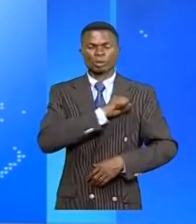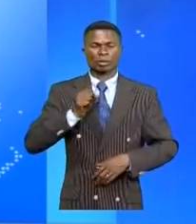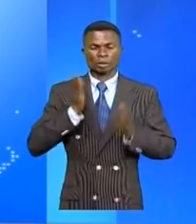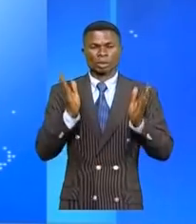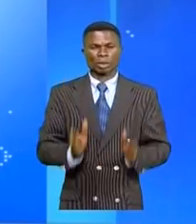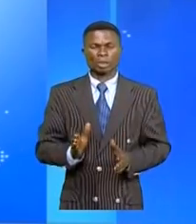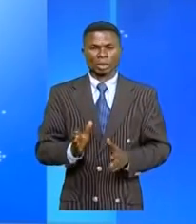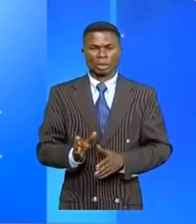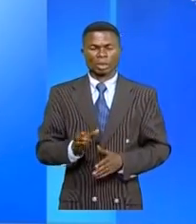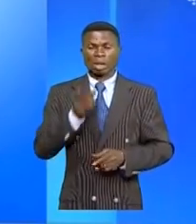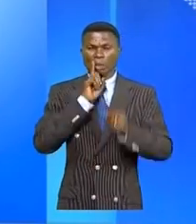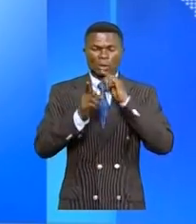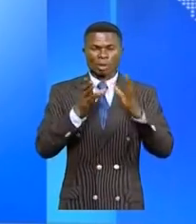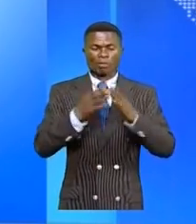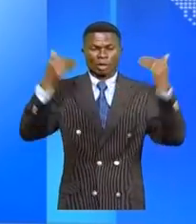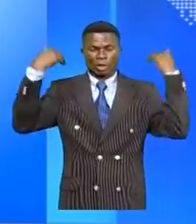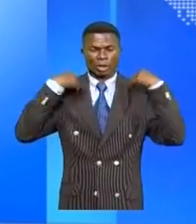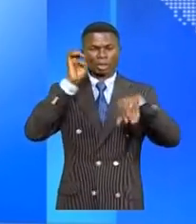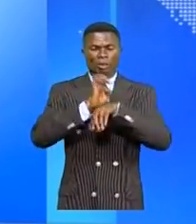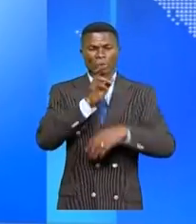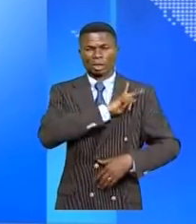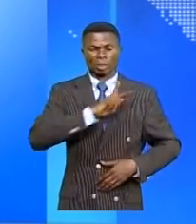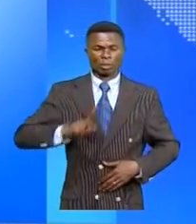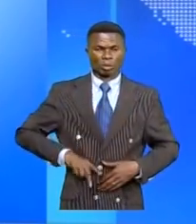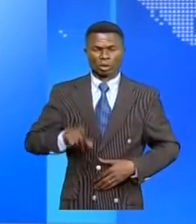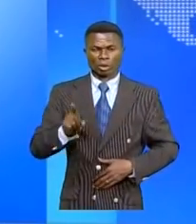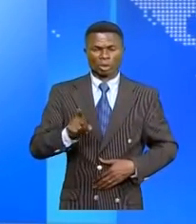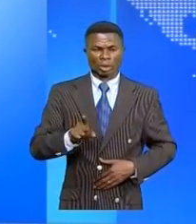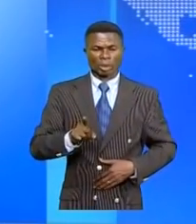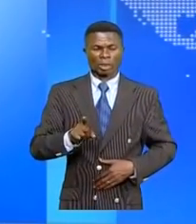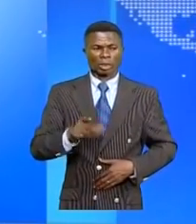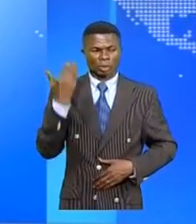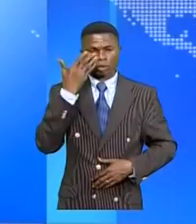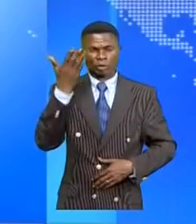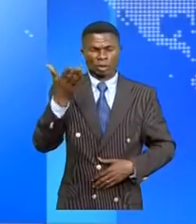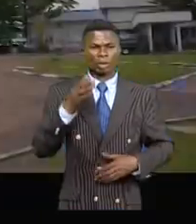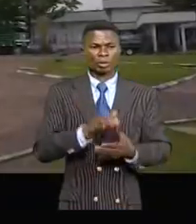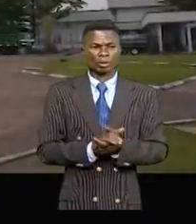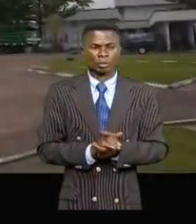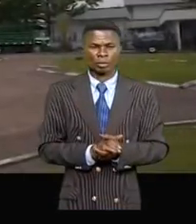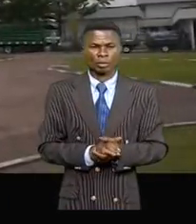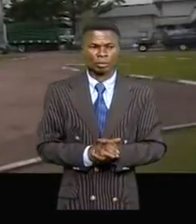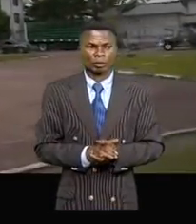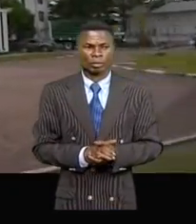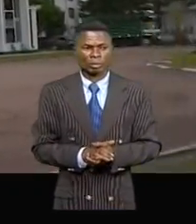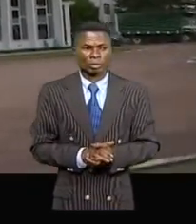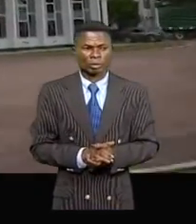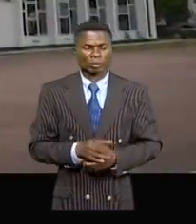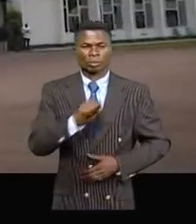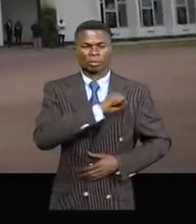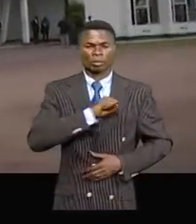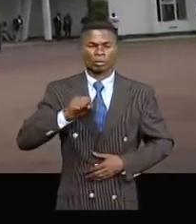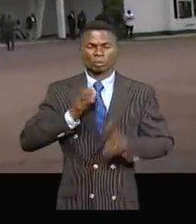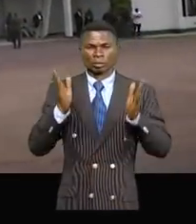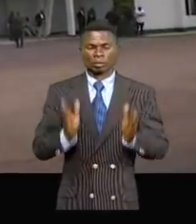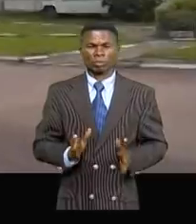Luando a eu des entretiens avec le chef spirituel de l'église catholique. Suivez ce reportage. Le sénateur